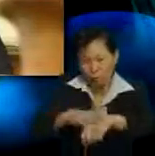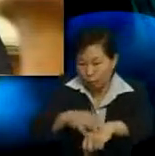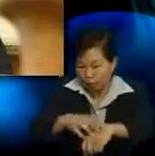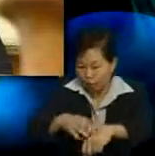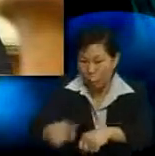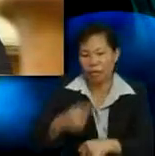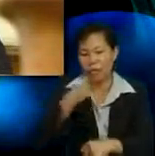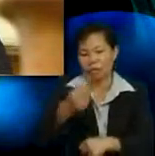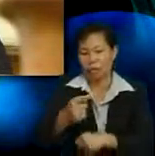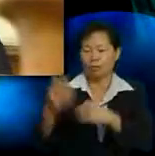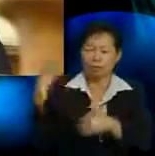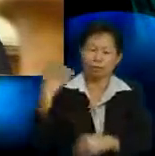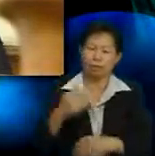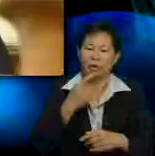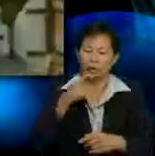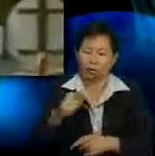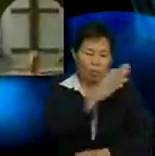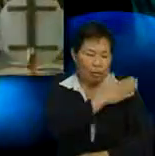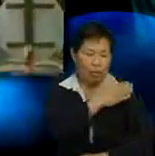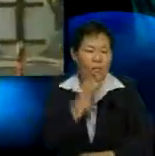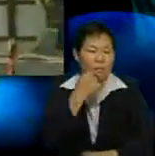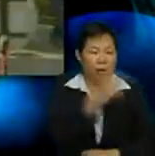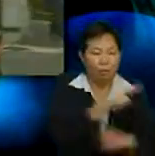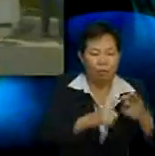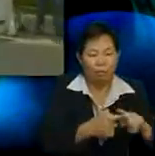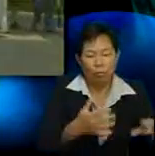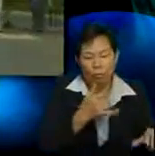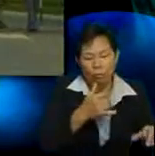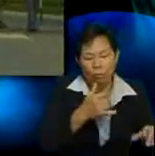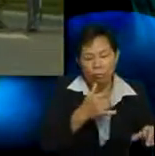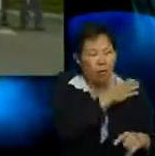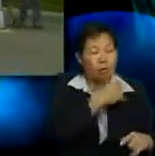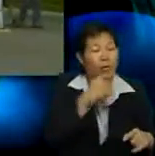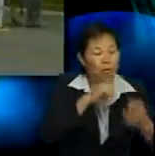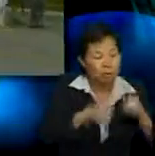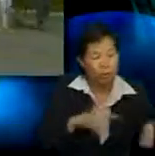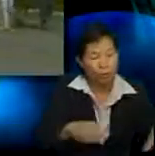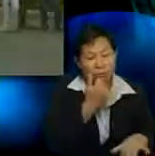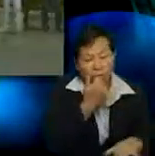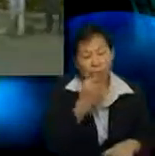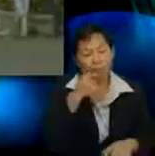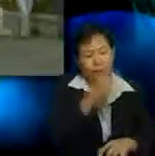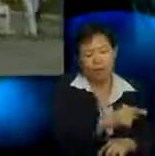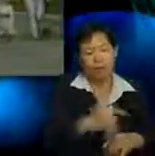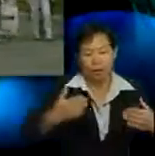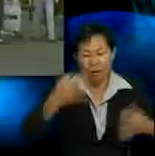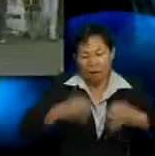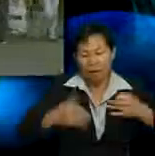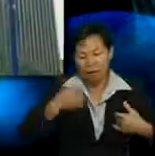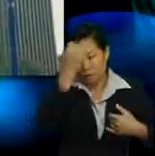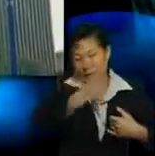sikap menepuk bahu kawan yang tersilap. Jadi kesan utamanya apabila kita tengok adanya sikap tidak aman